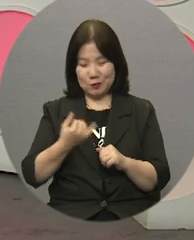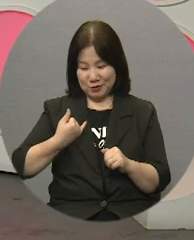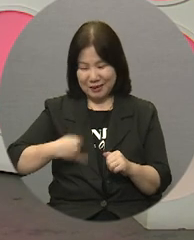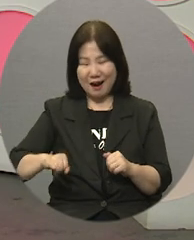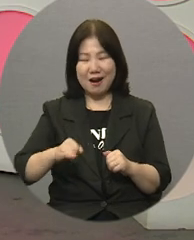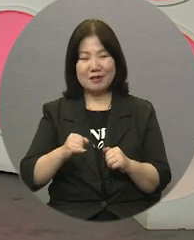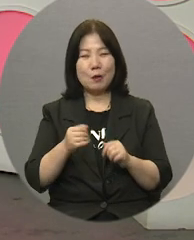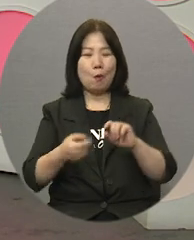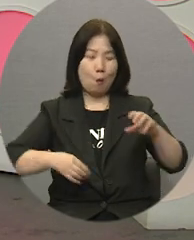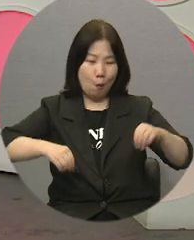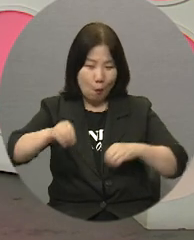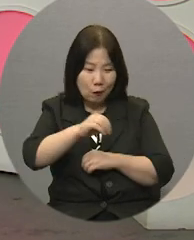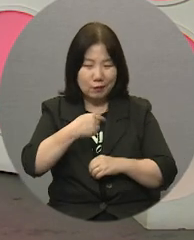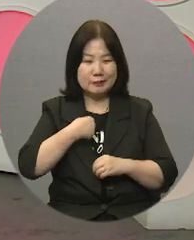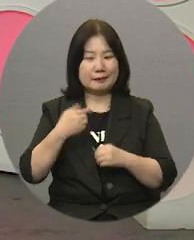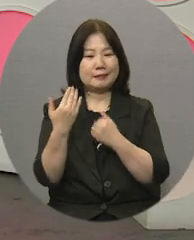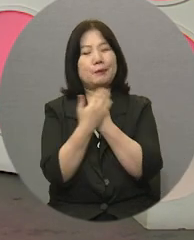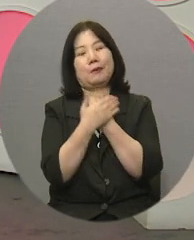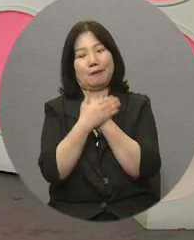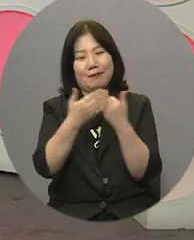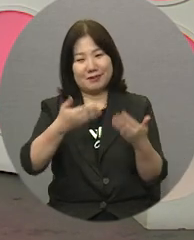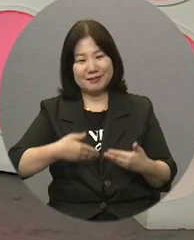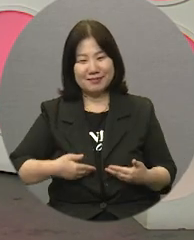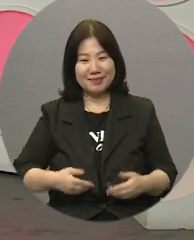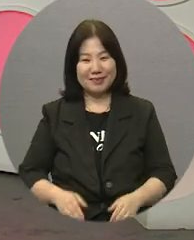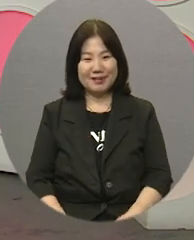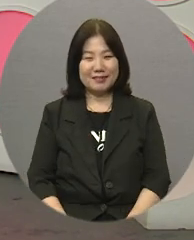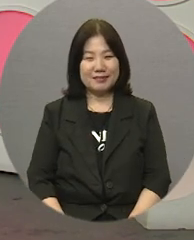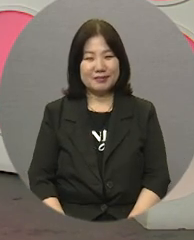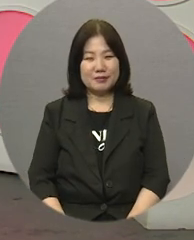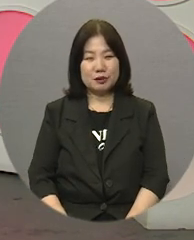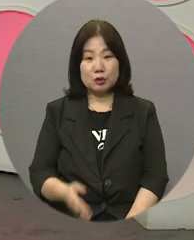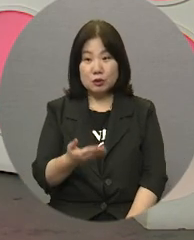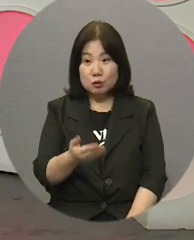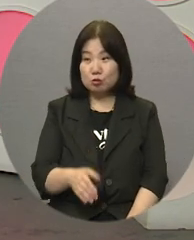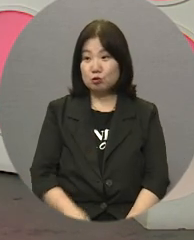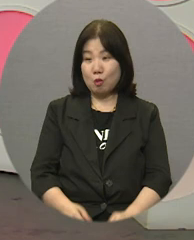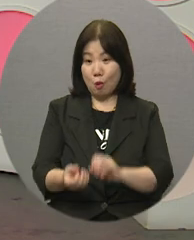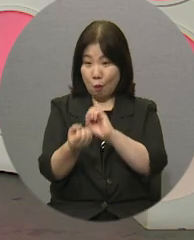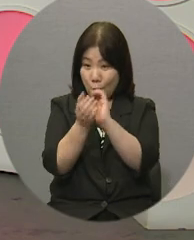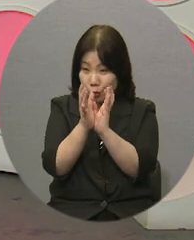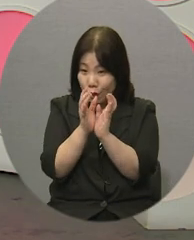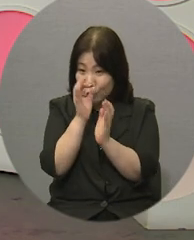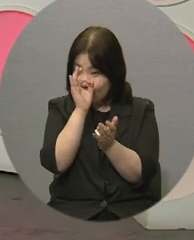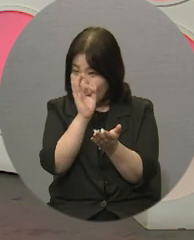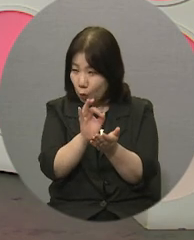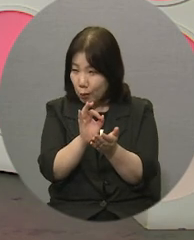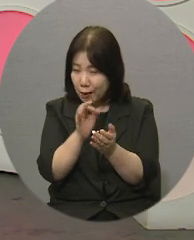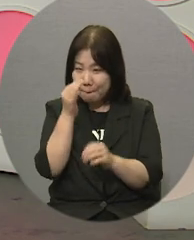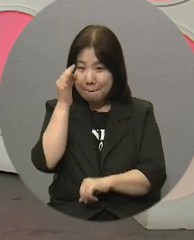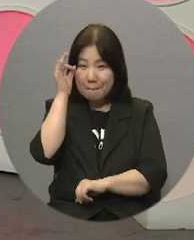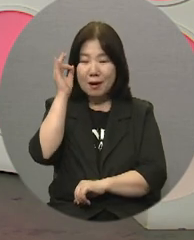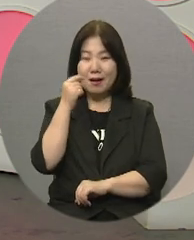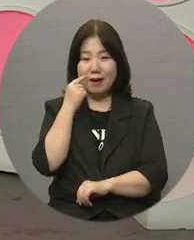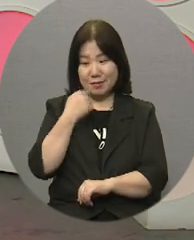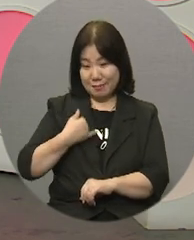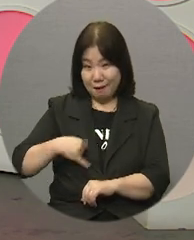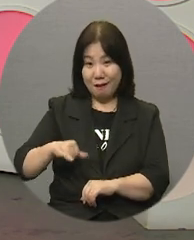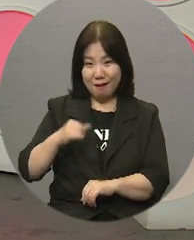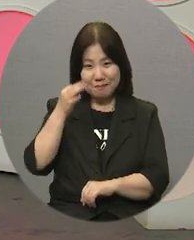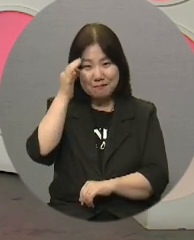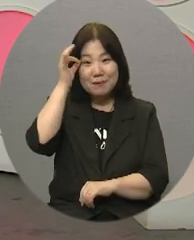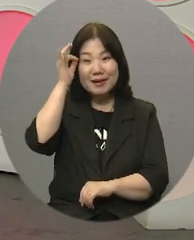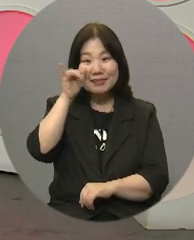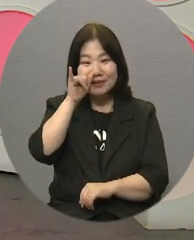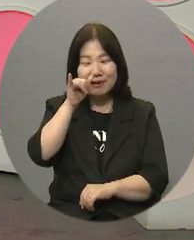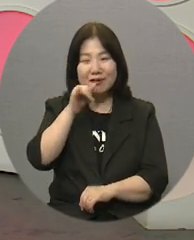저를. 저런 매체가, 매체가 있으려면 그러면 태윤 씨는 카네이션 보면 바로 애들 생각나나? 네, 뭐 그런